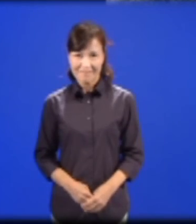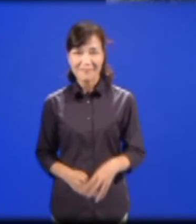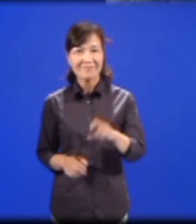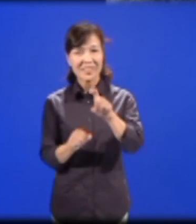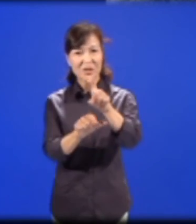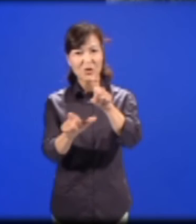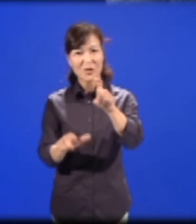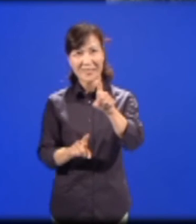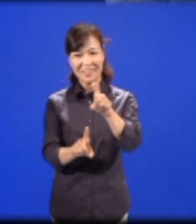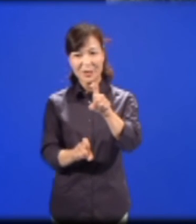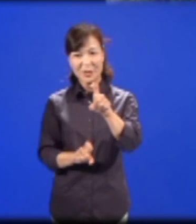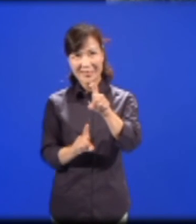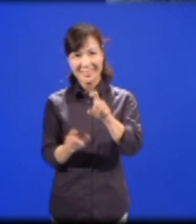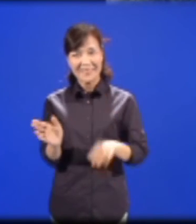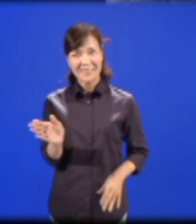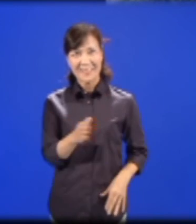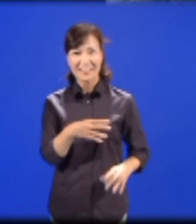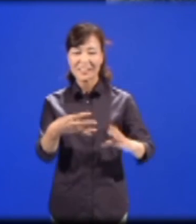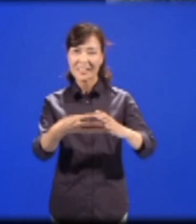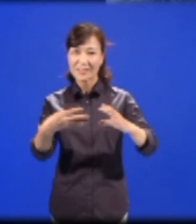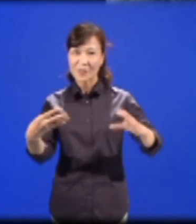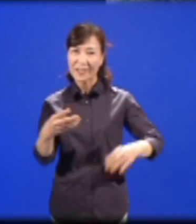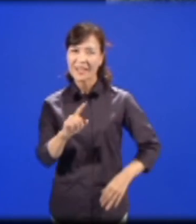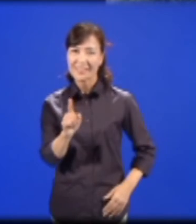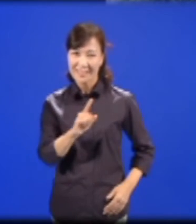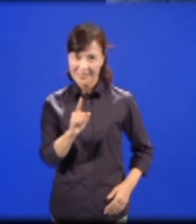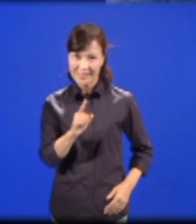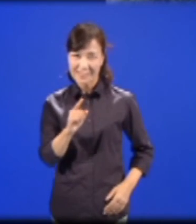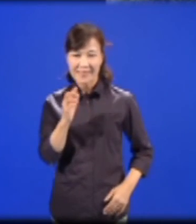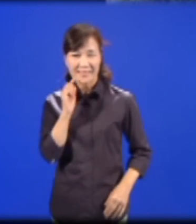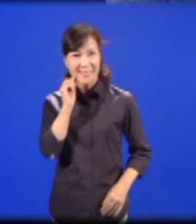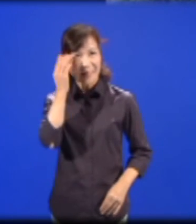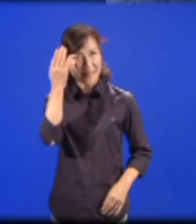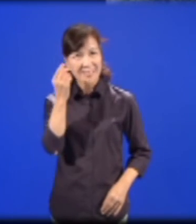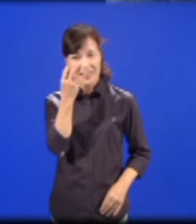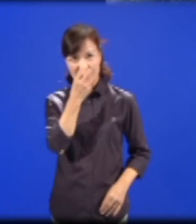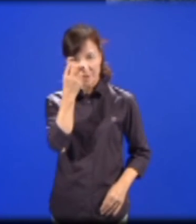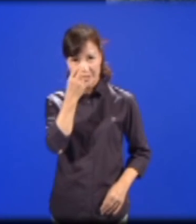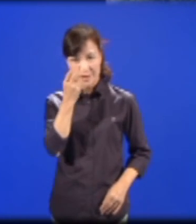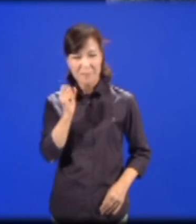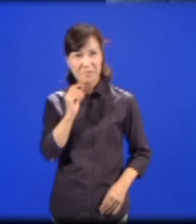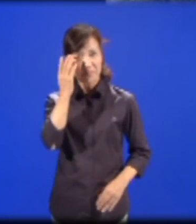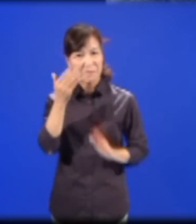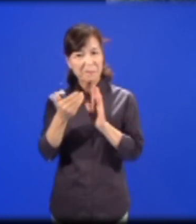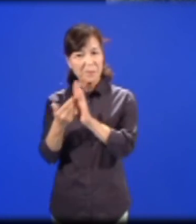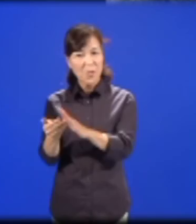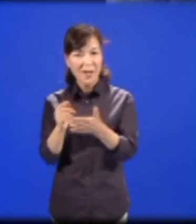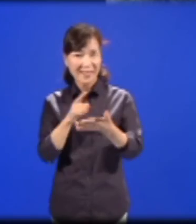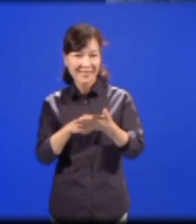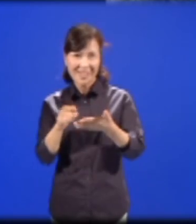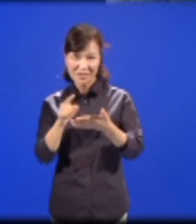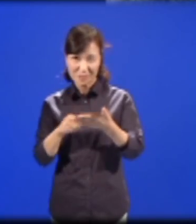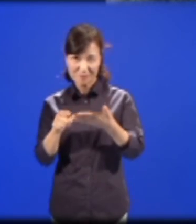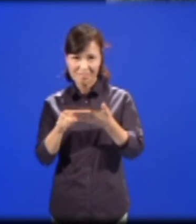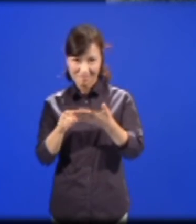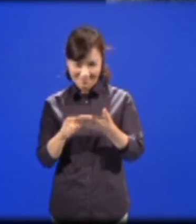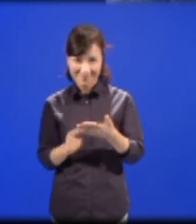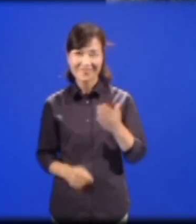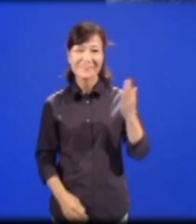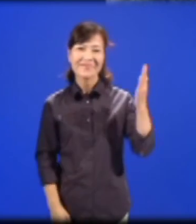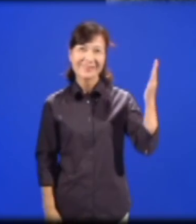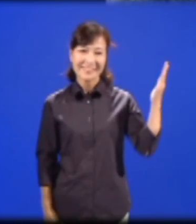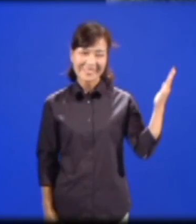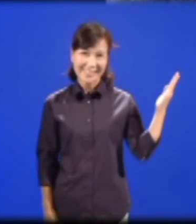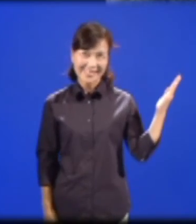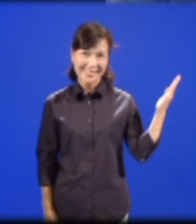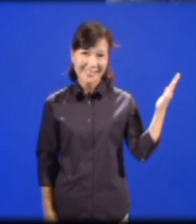次回10月11日からのチャンネル四日市は火災調査と防火チェックをお送りします。次回もお楽